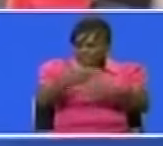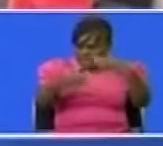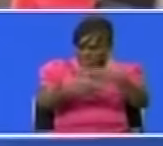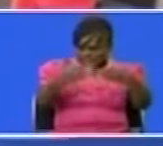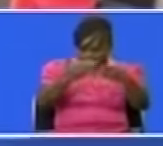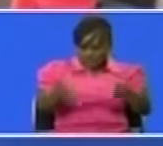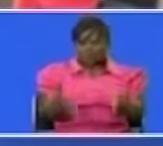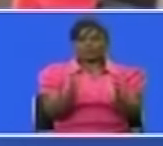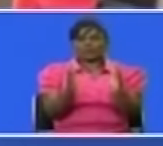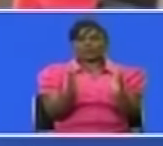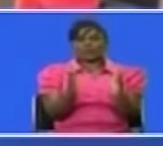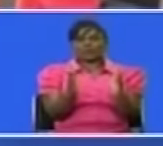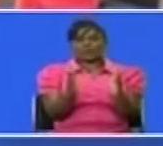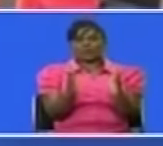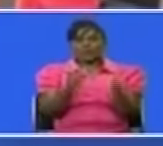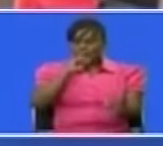mbele.